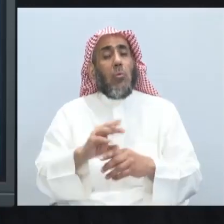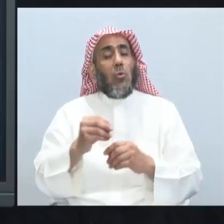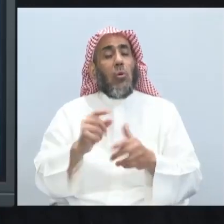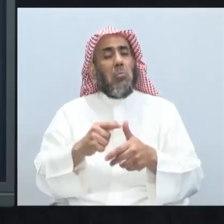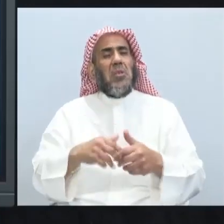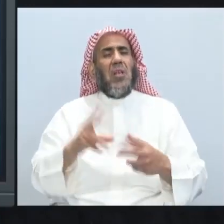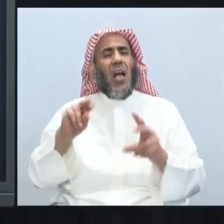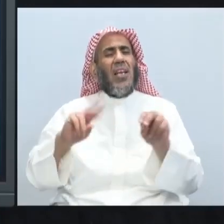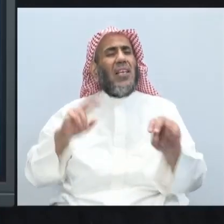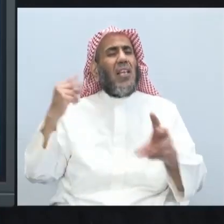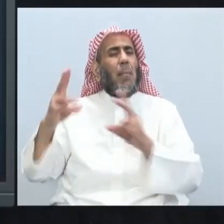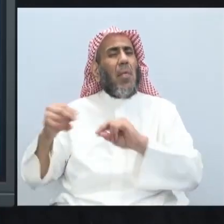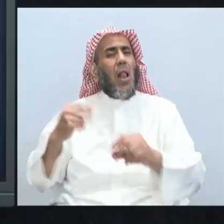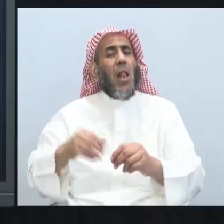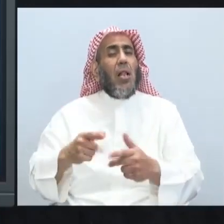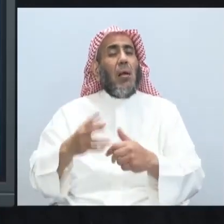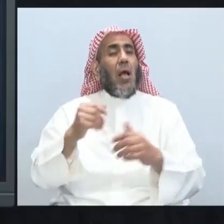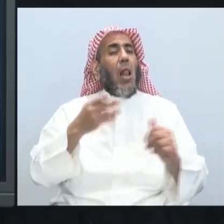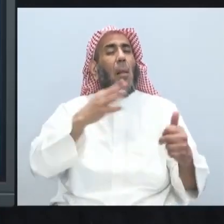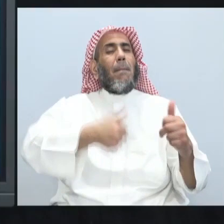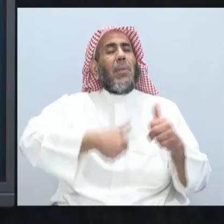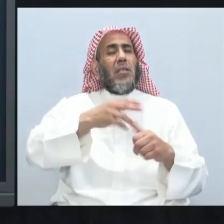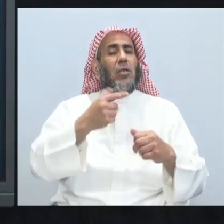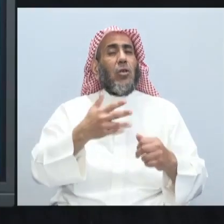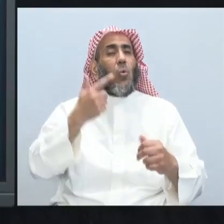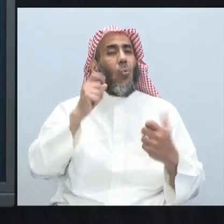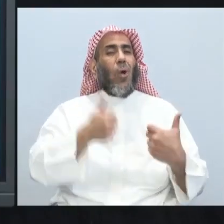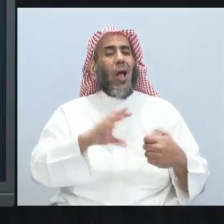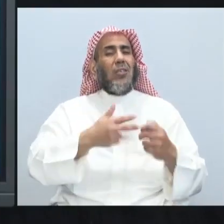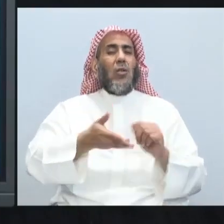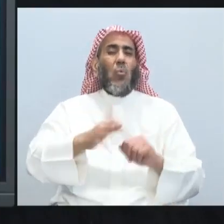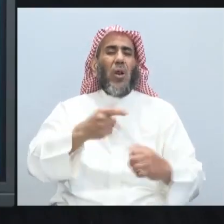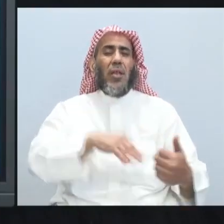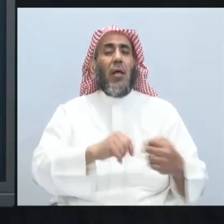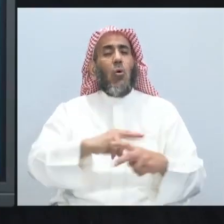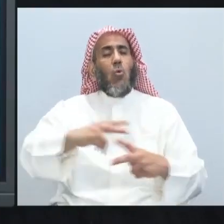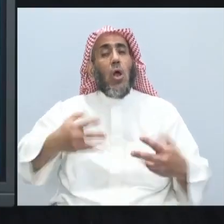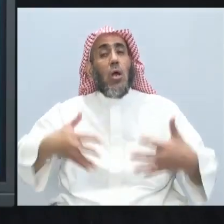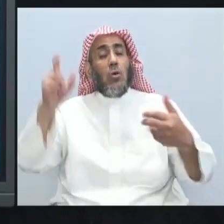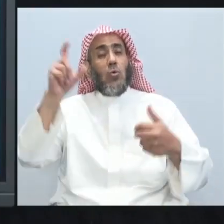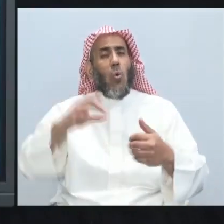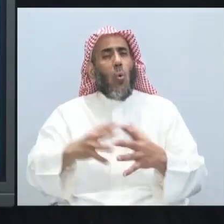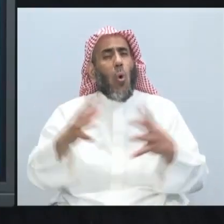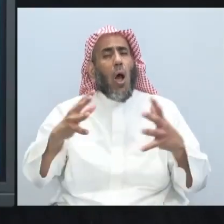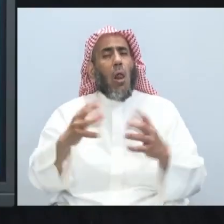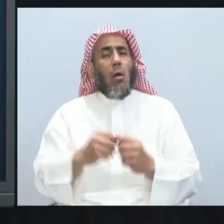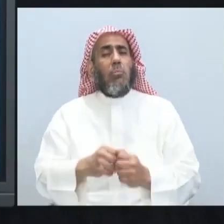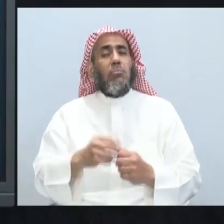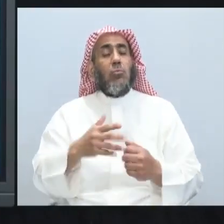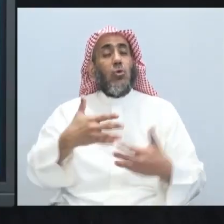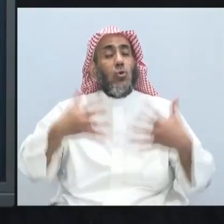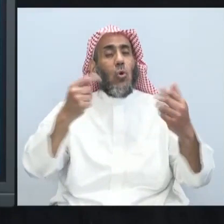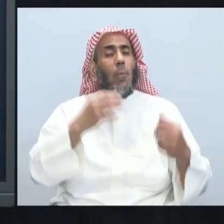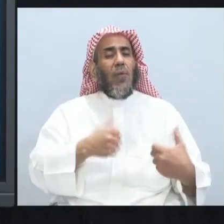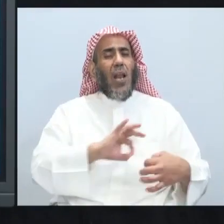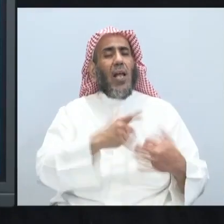اغراض تقليديه تابعه كال المدح والغزل والرثاء وايضا ان هناك شعراء كان اغلب جل يعني شعرهم